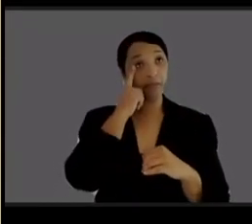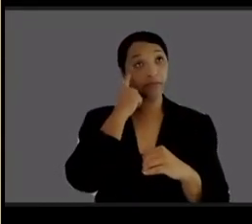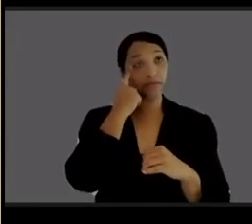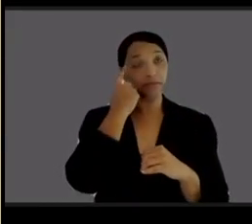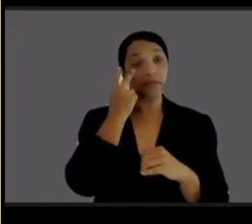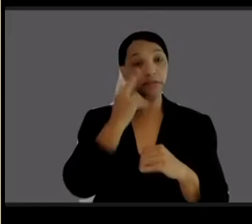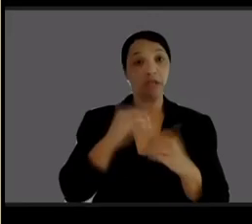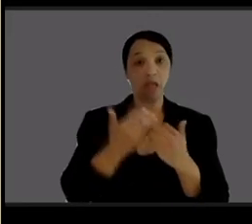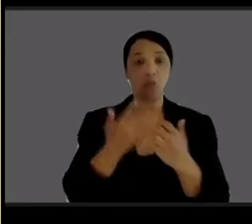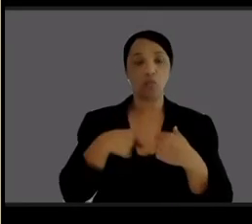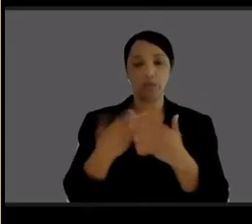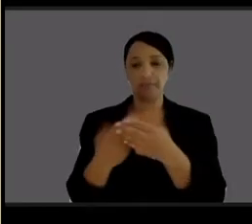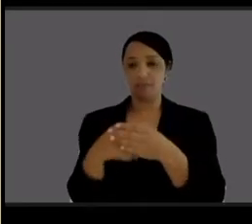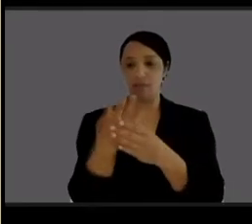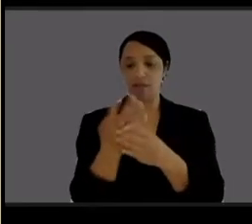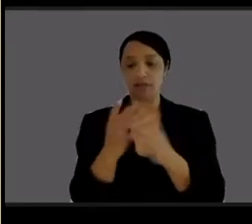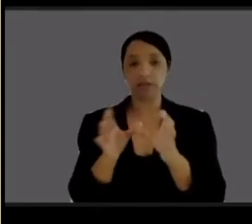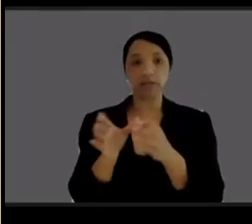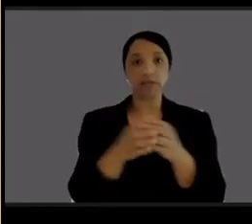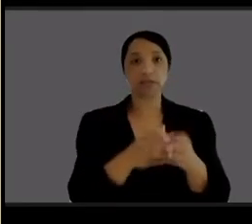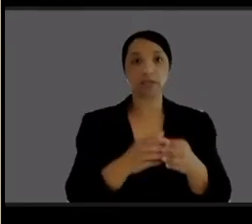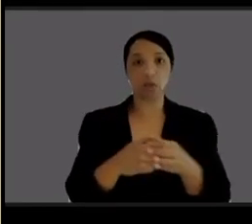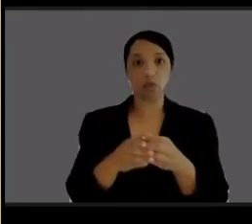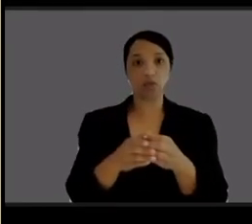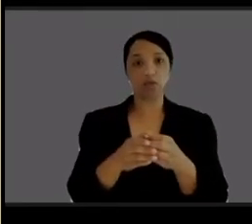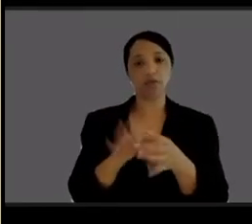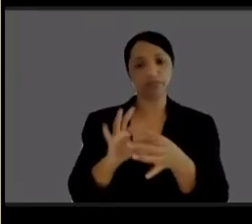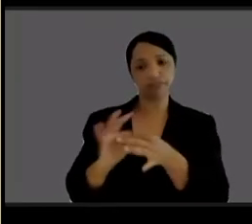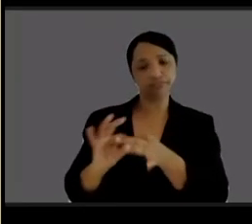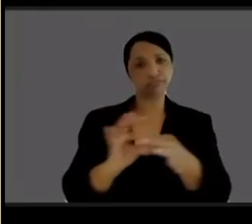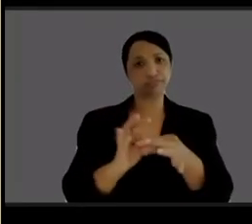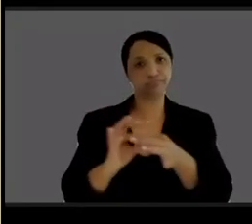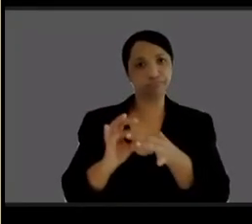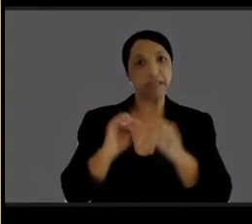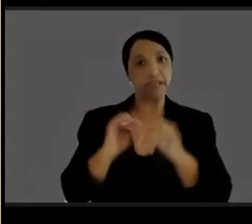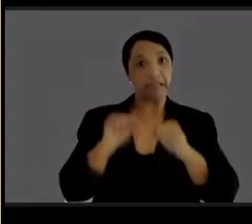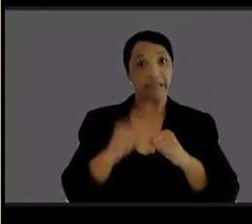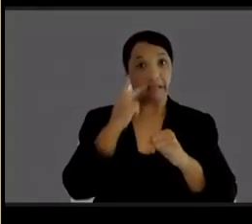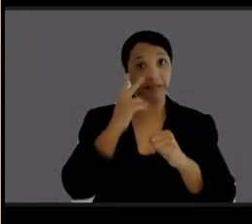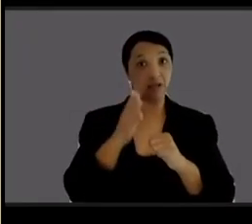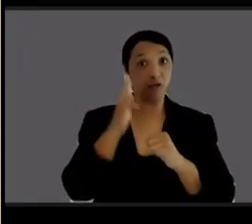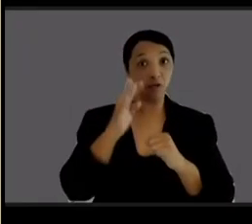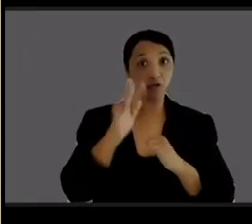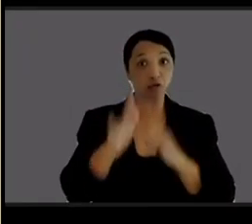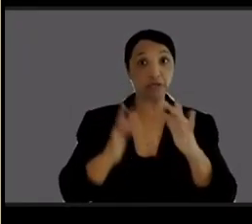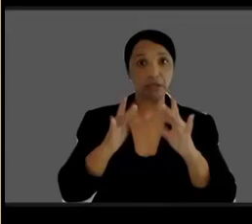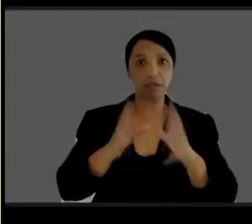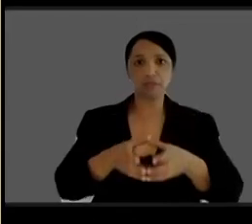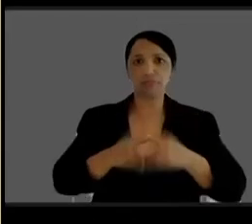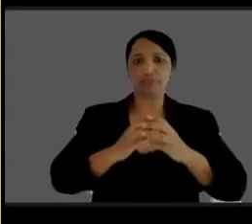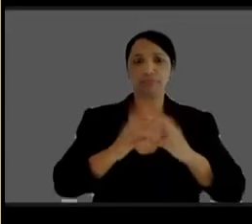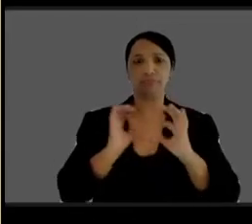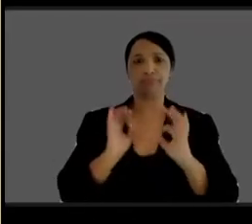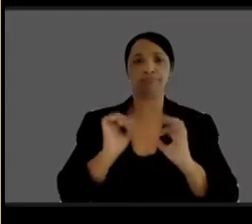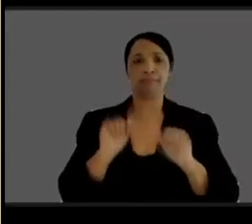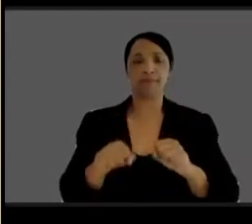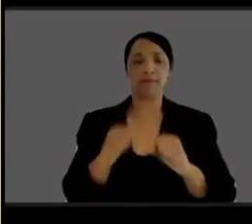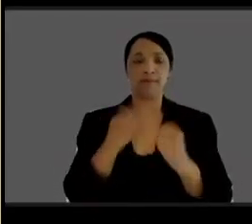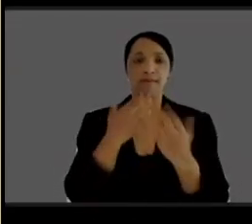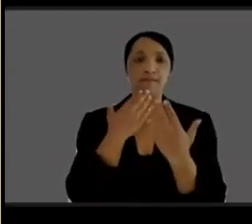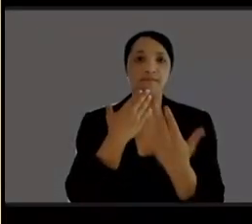travaillons avec les différentes parties prenantes et le forum pour construire l'Internet que nous souhaitons. Je vous remercie.